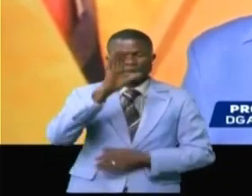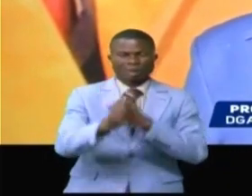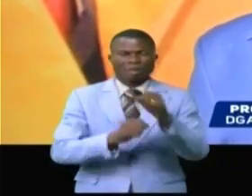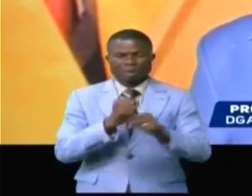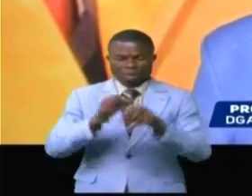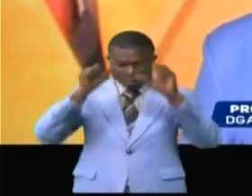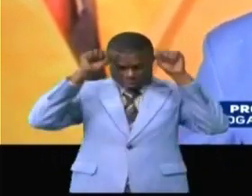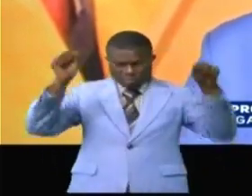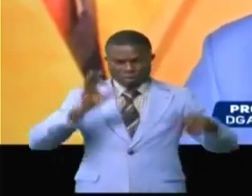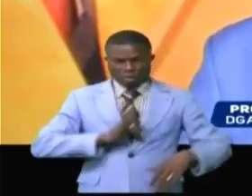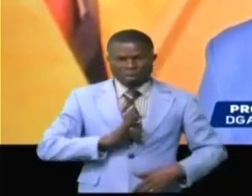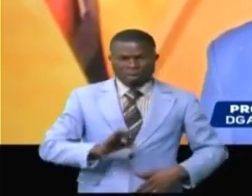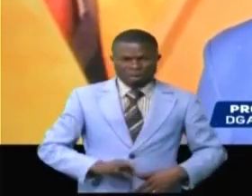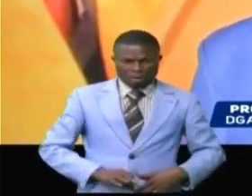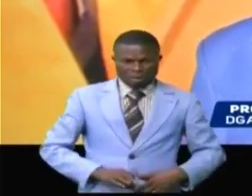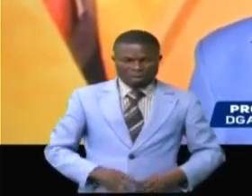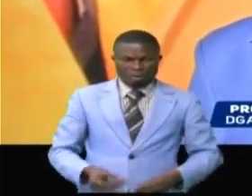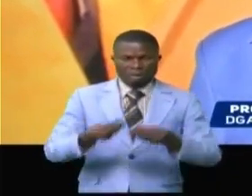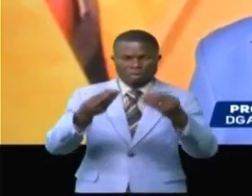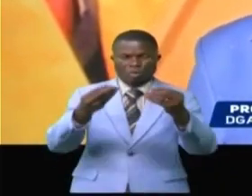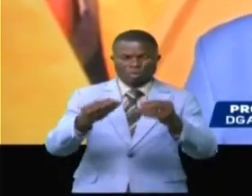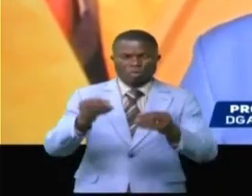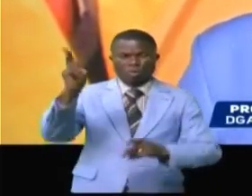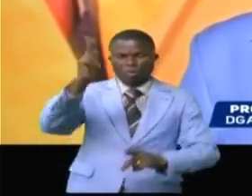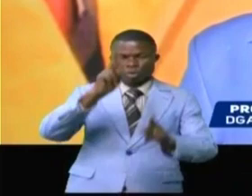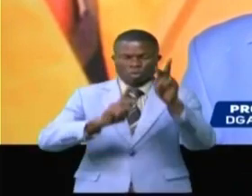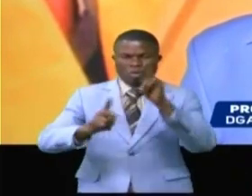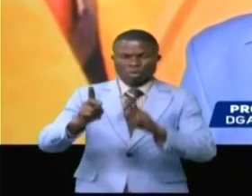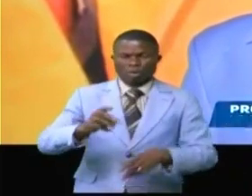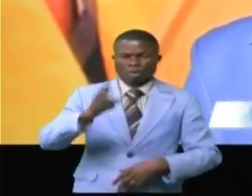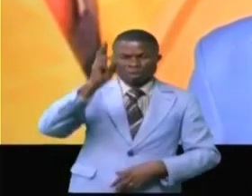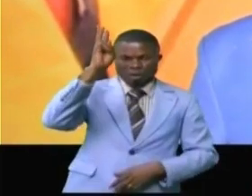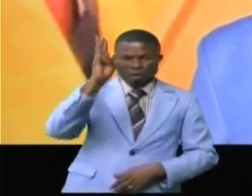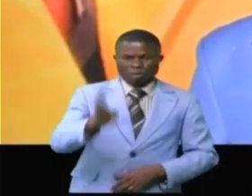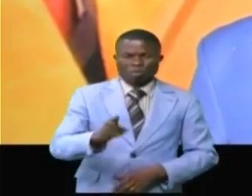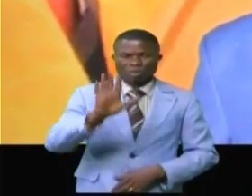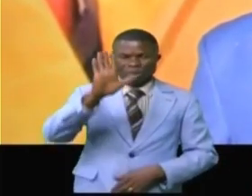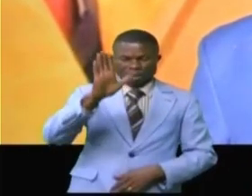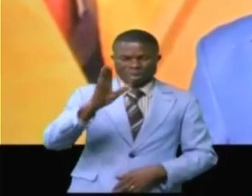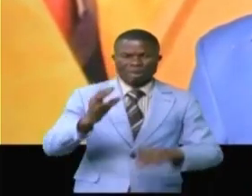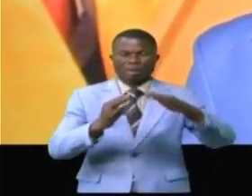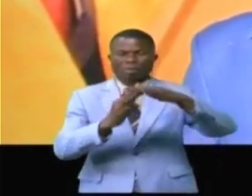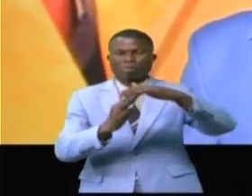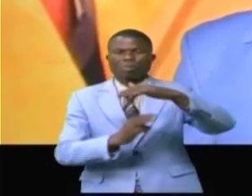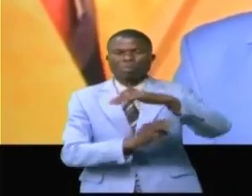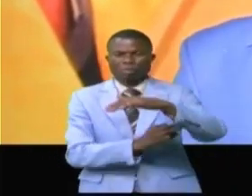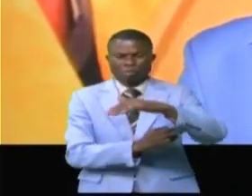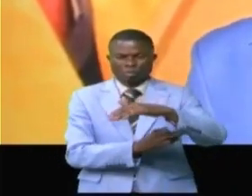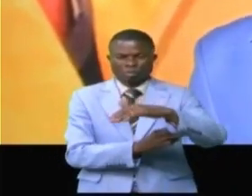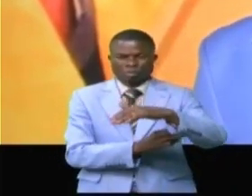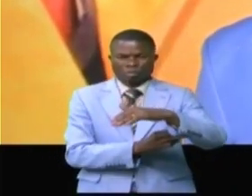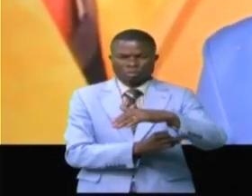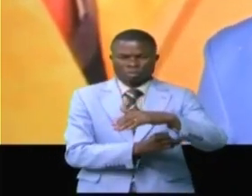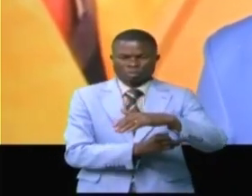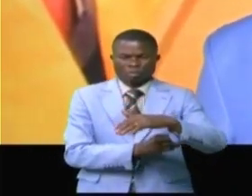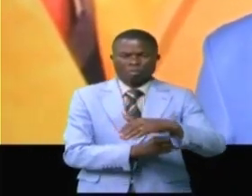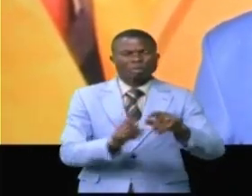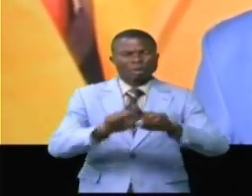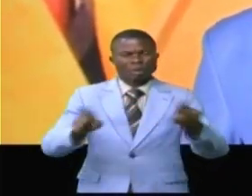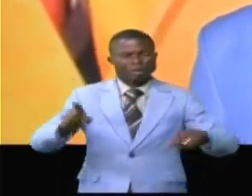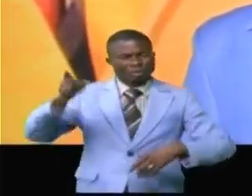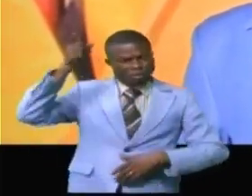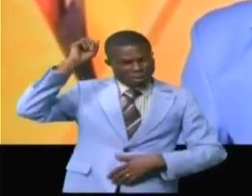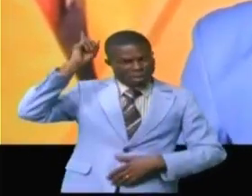Félix donne à sa population 305 euros. S'il faut faire un pas d'année par rapport à son